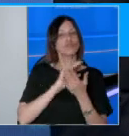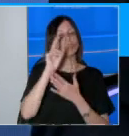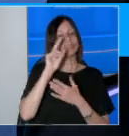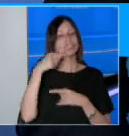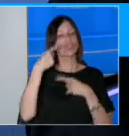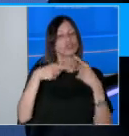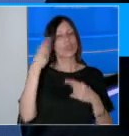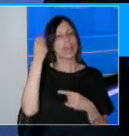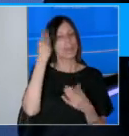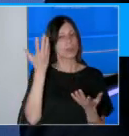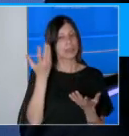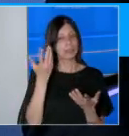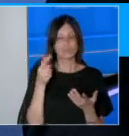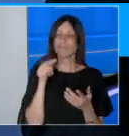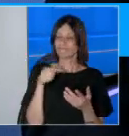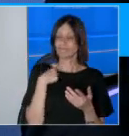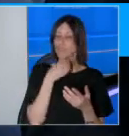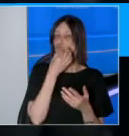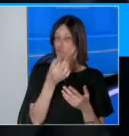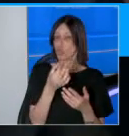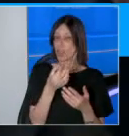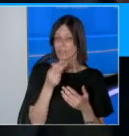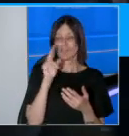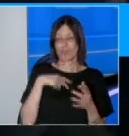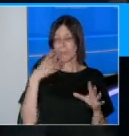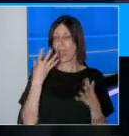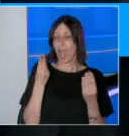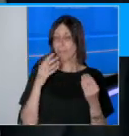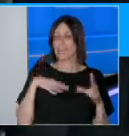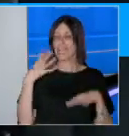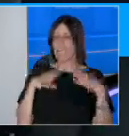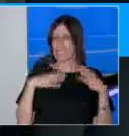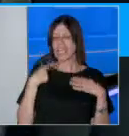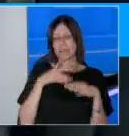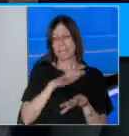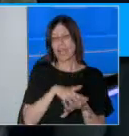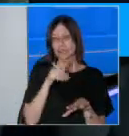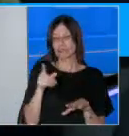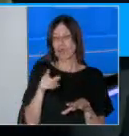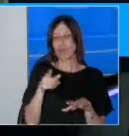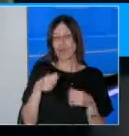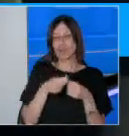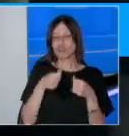לימוד? זה מה שאני שואל, והתעורר בי הרבה מאוד כעס. אני מרגיש שהיה פה קשר שתיקה,